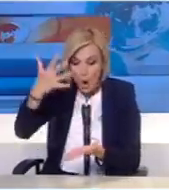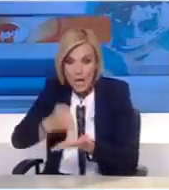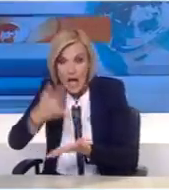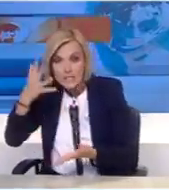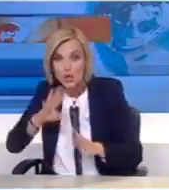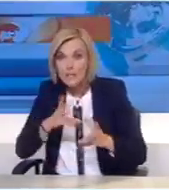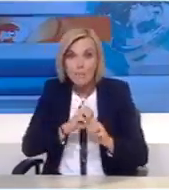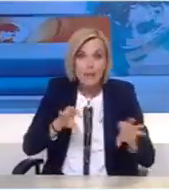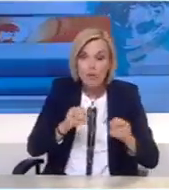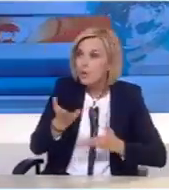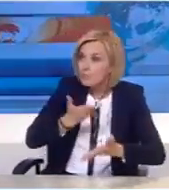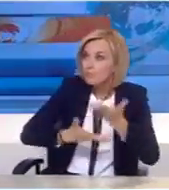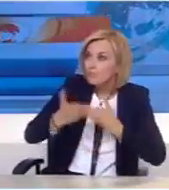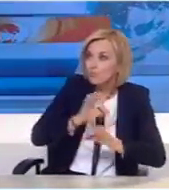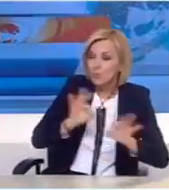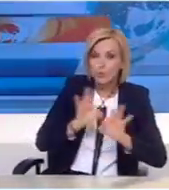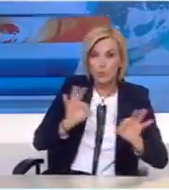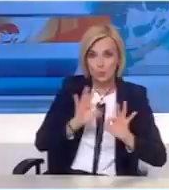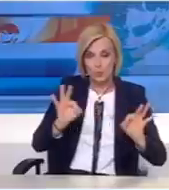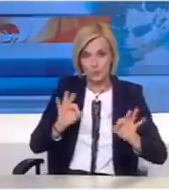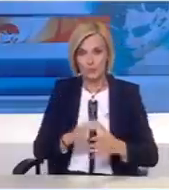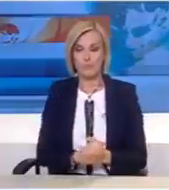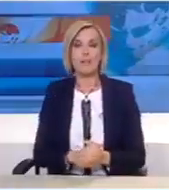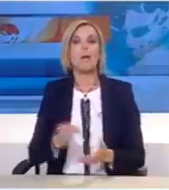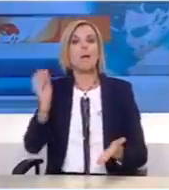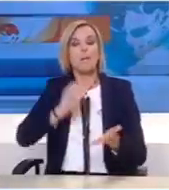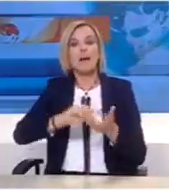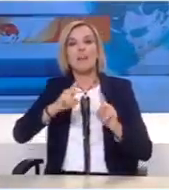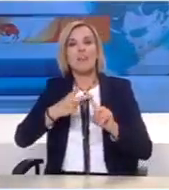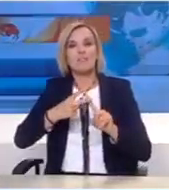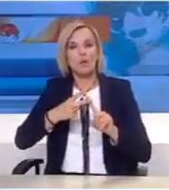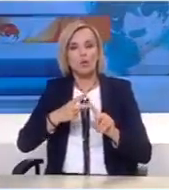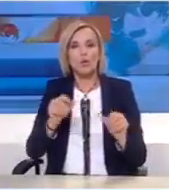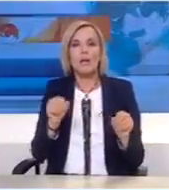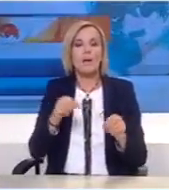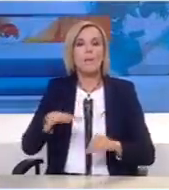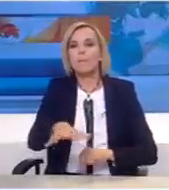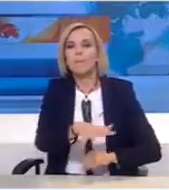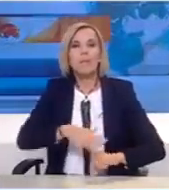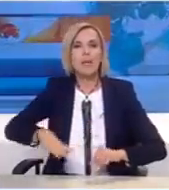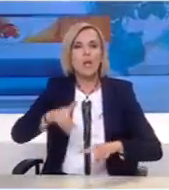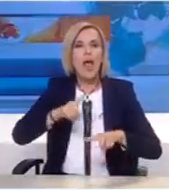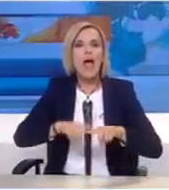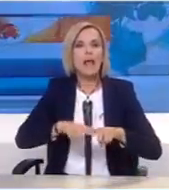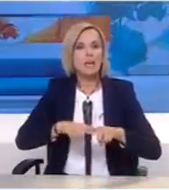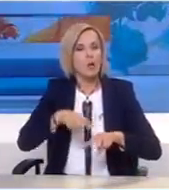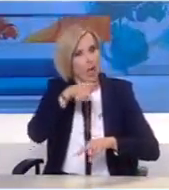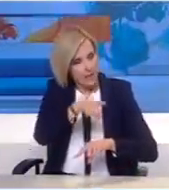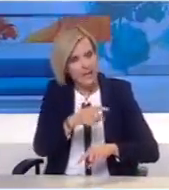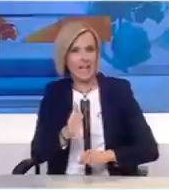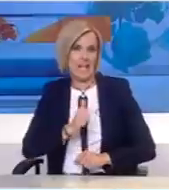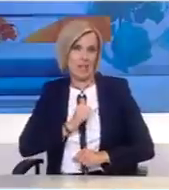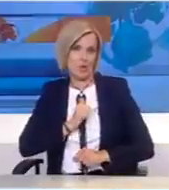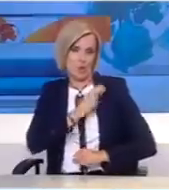που προκύπτει. Σε σχέση με τη δομή που αναφέρθηκα χθες στα νότια προάστια, όλα τα τεστ προέκυψαν αρνητικά. Συνεχίζουμε τις